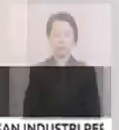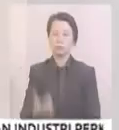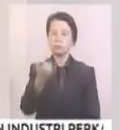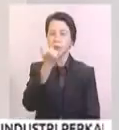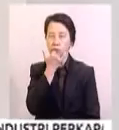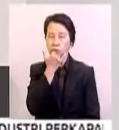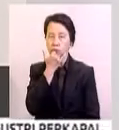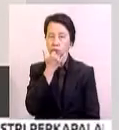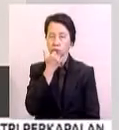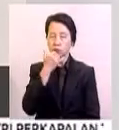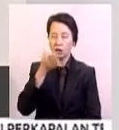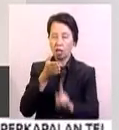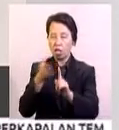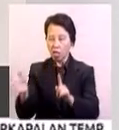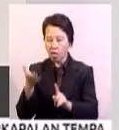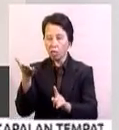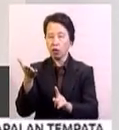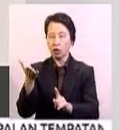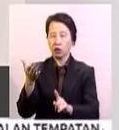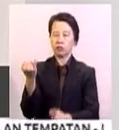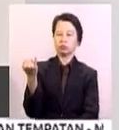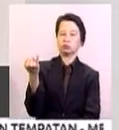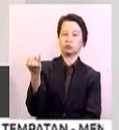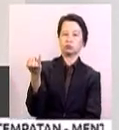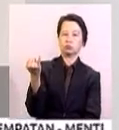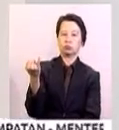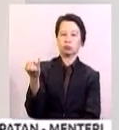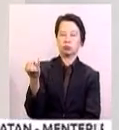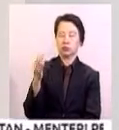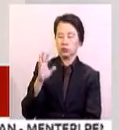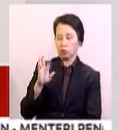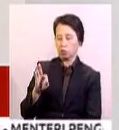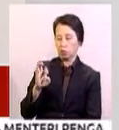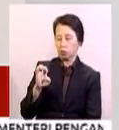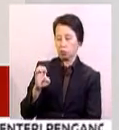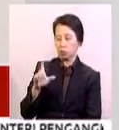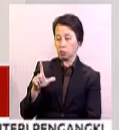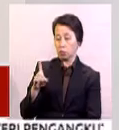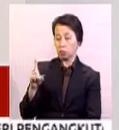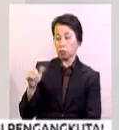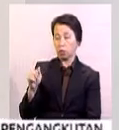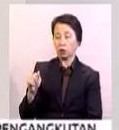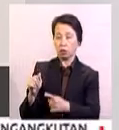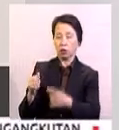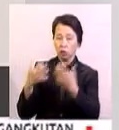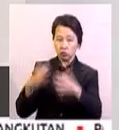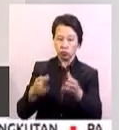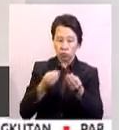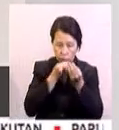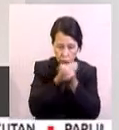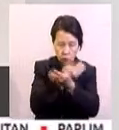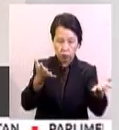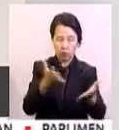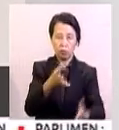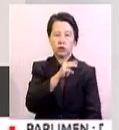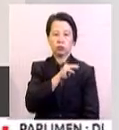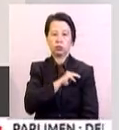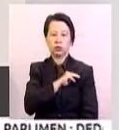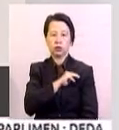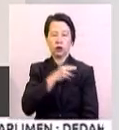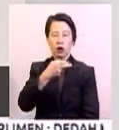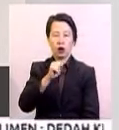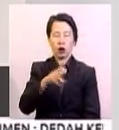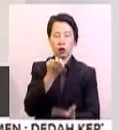Kesalahan, kepincangan dan kecurangan institusi feodal sebelum ini telah pun didedahkan oleh Menteri Hal Ehwal